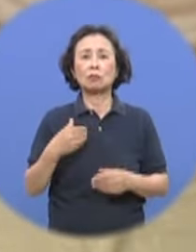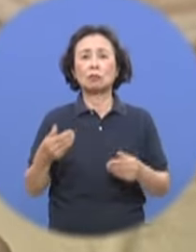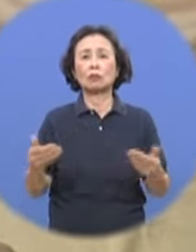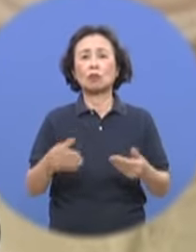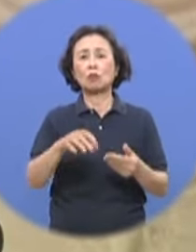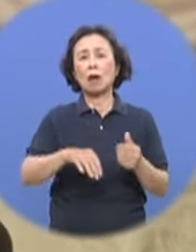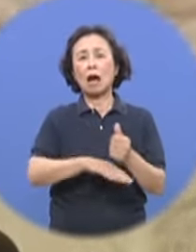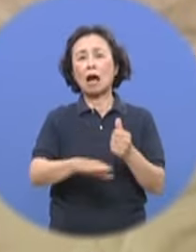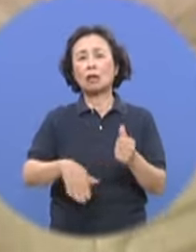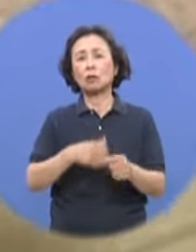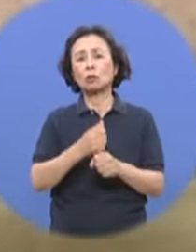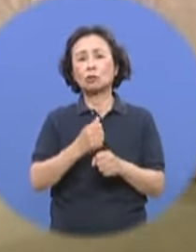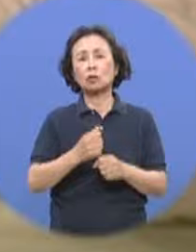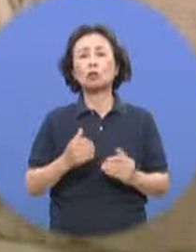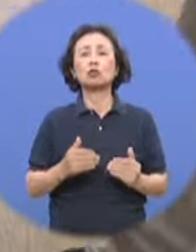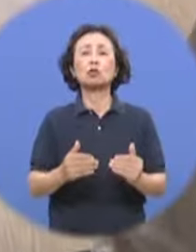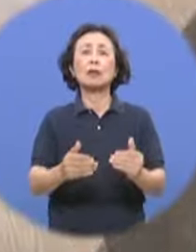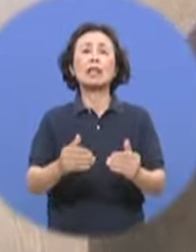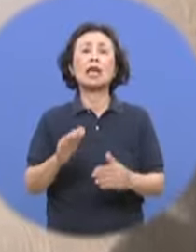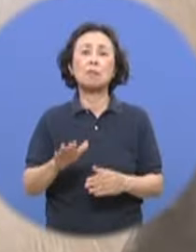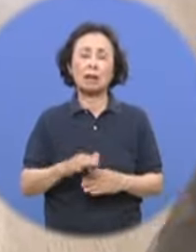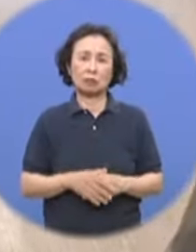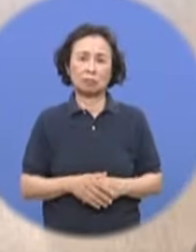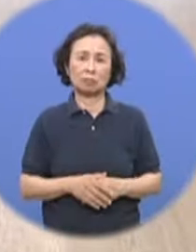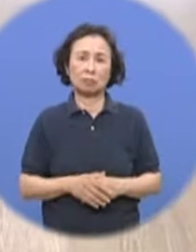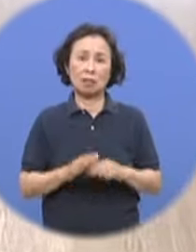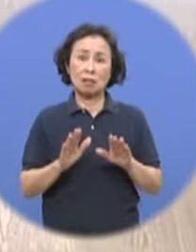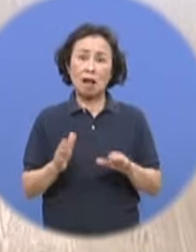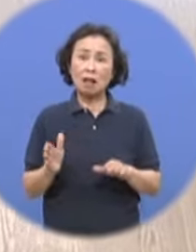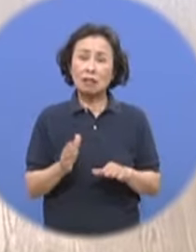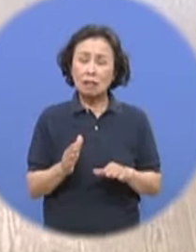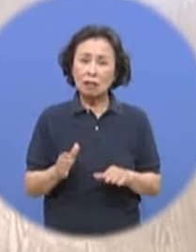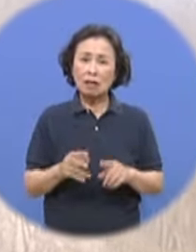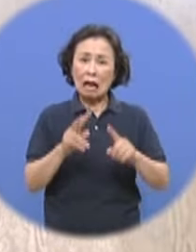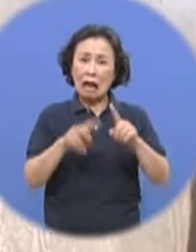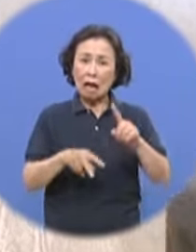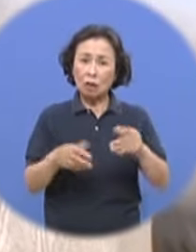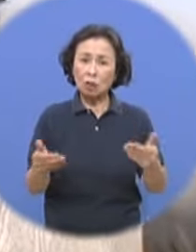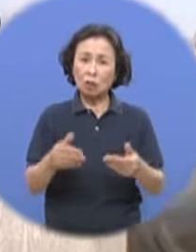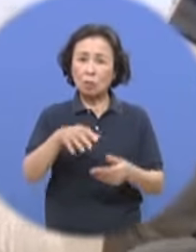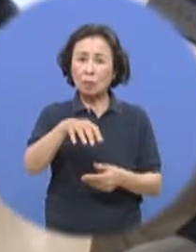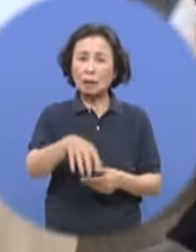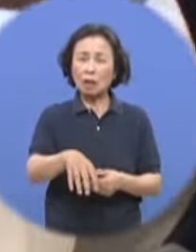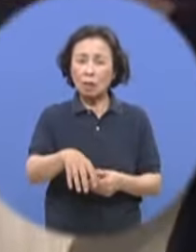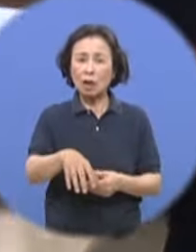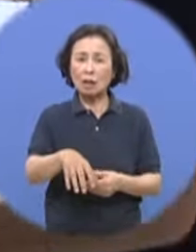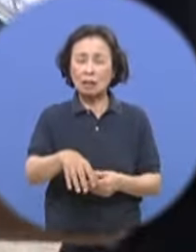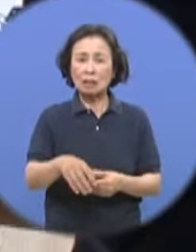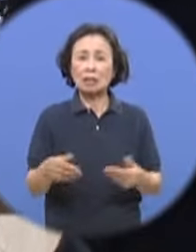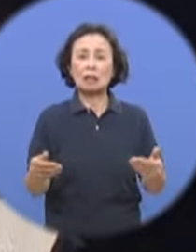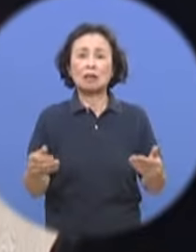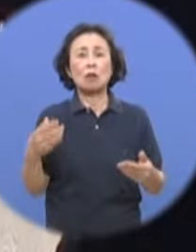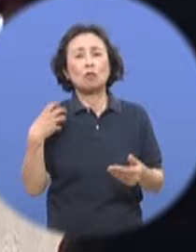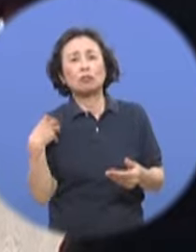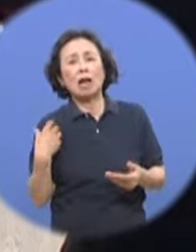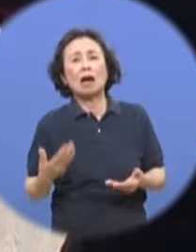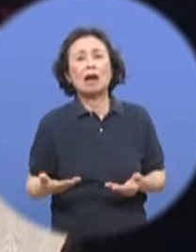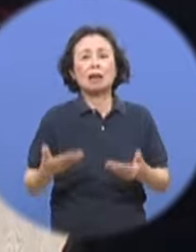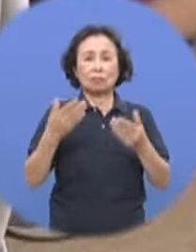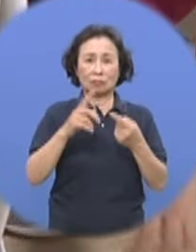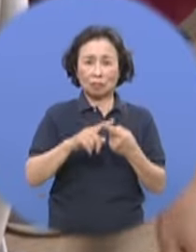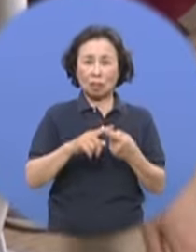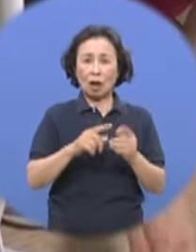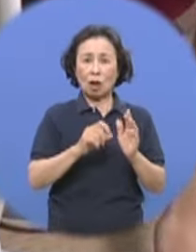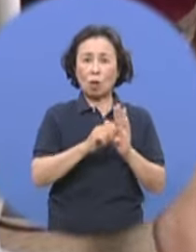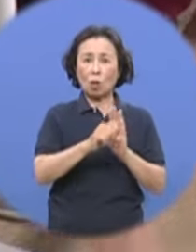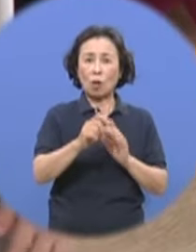境づくりを進めています。最近の介護業界では職員の負担軽減や業務効率化につ